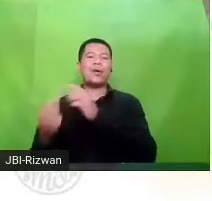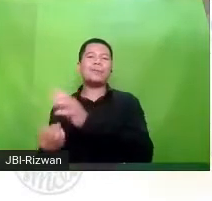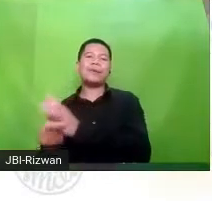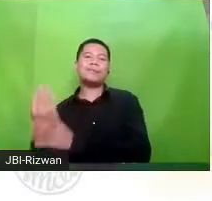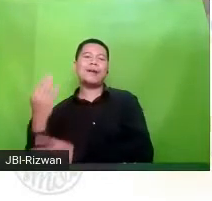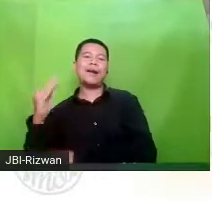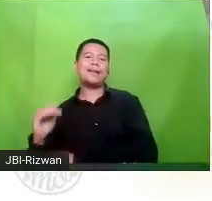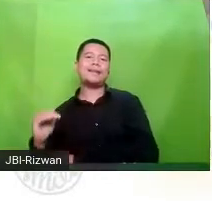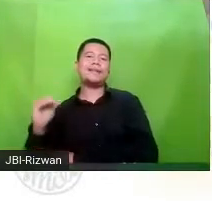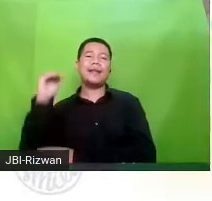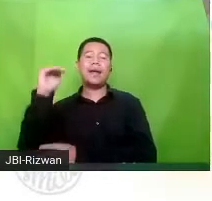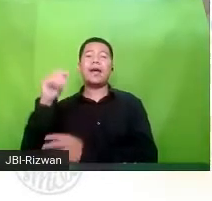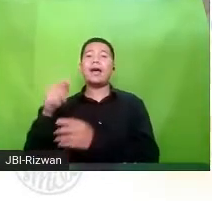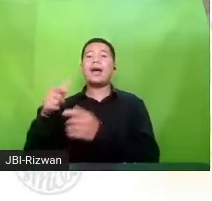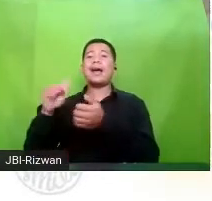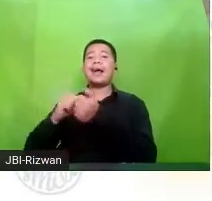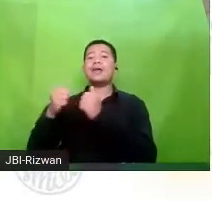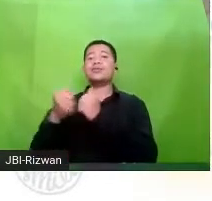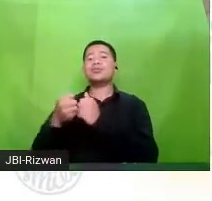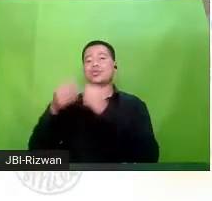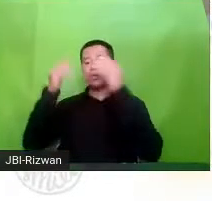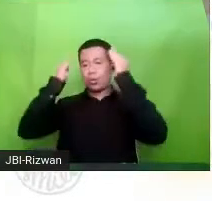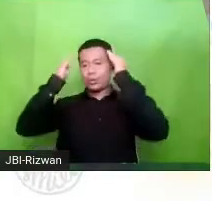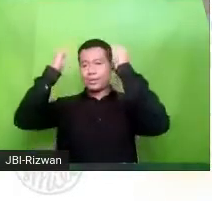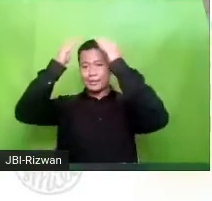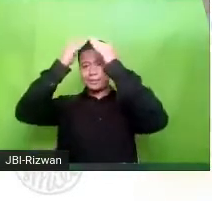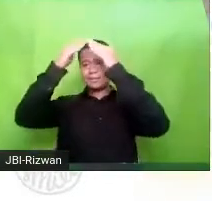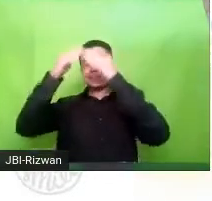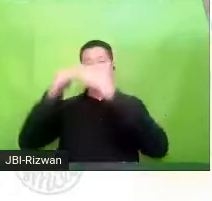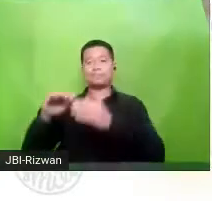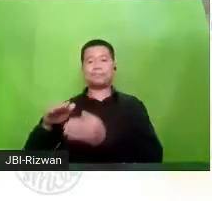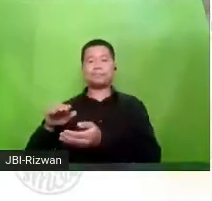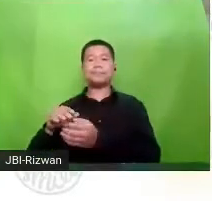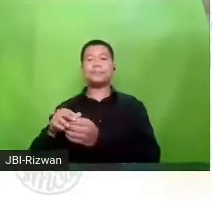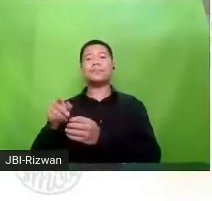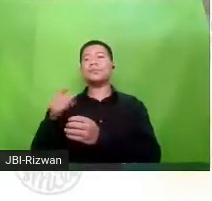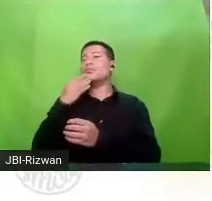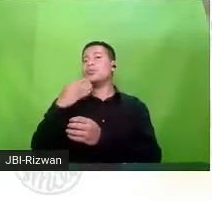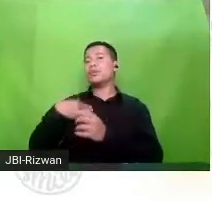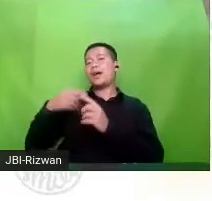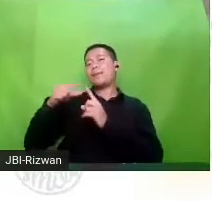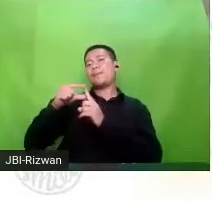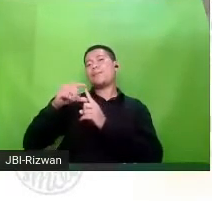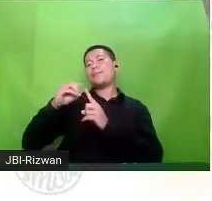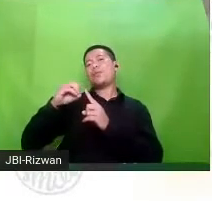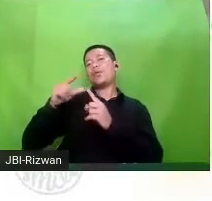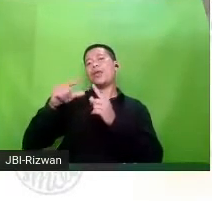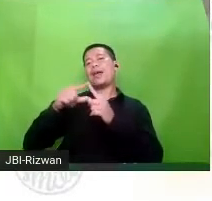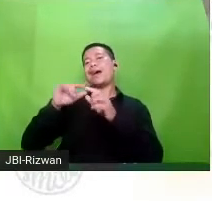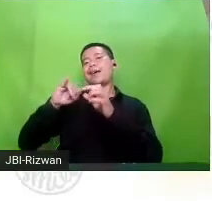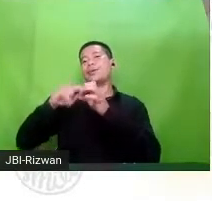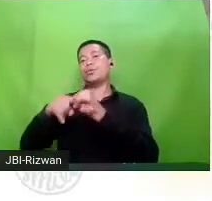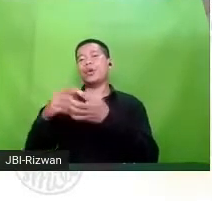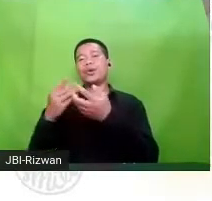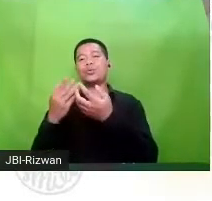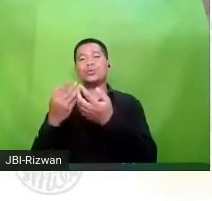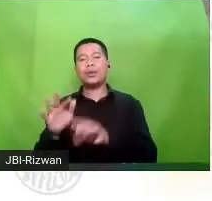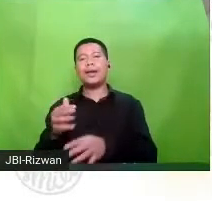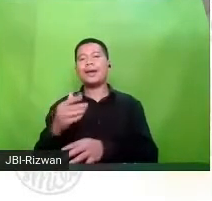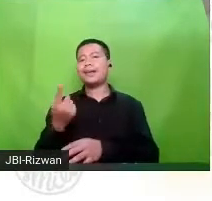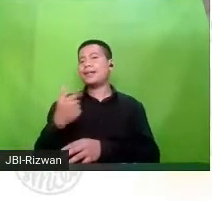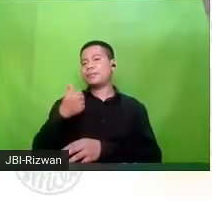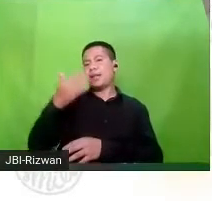autism spectrum disorder sesungguhnya punya pola IQ yang sudah bisa kita